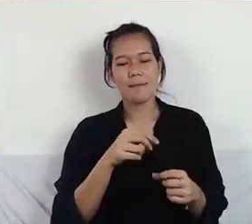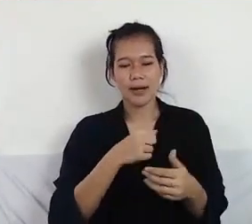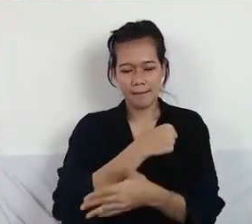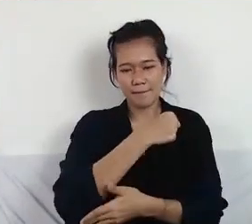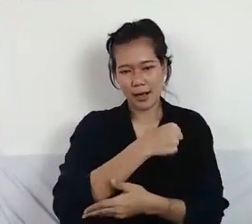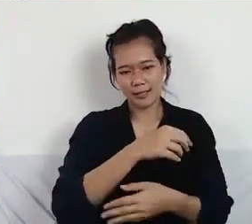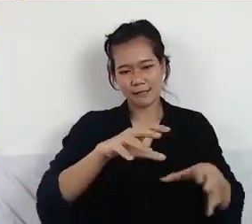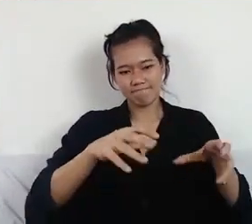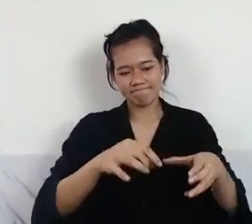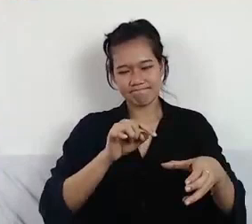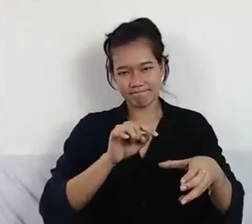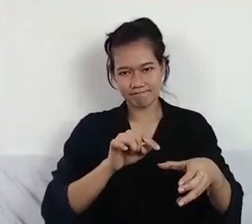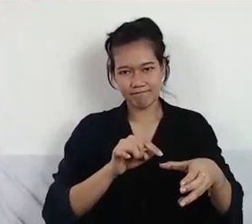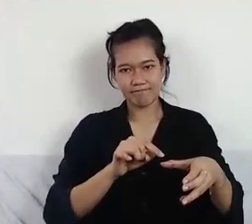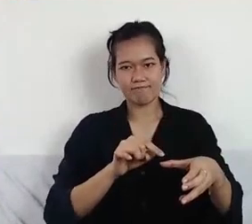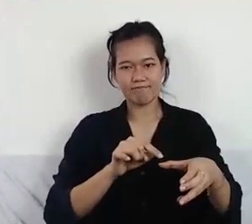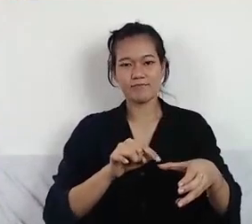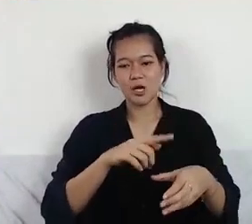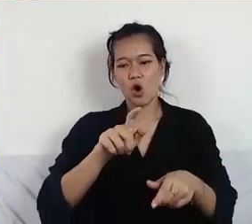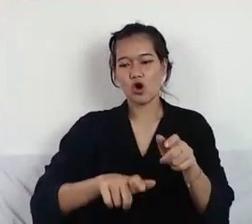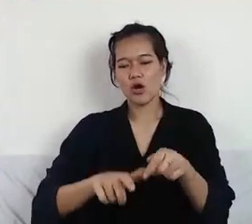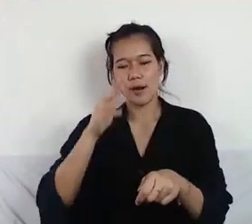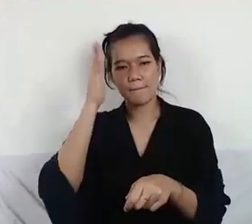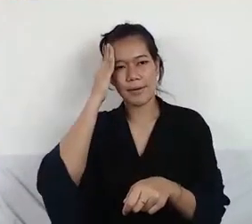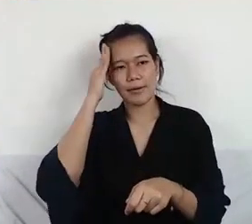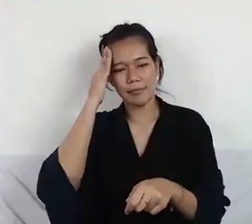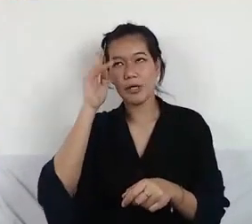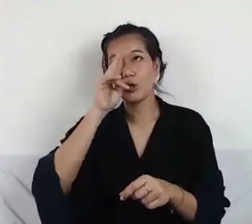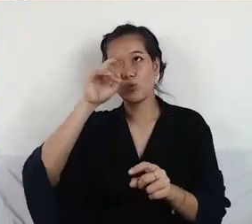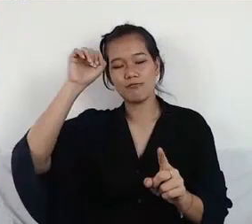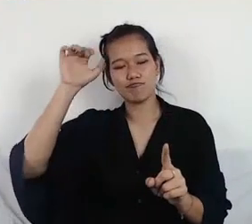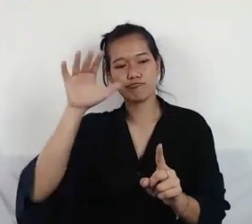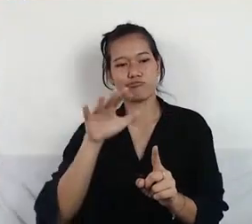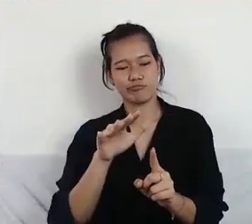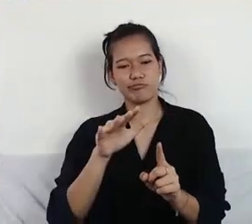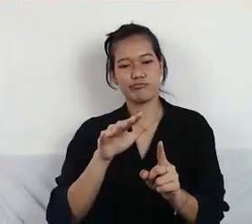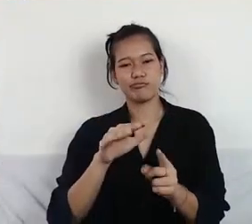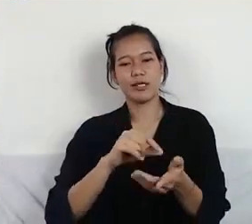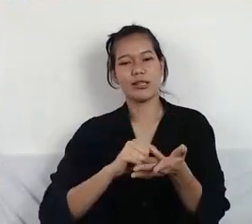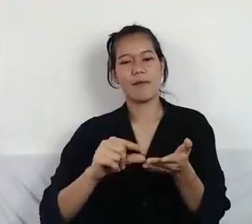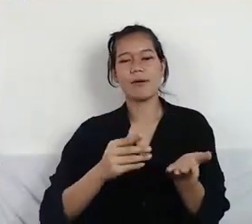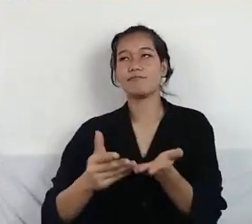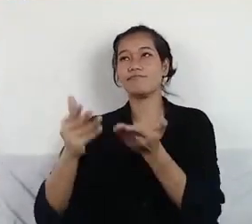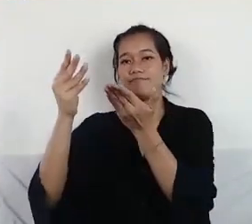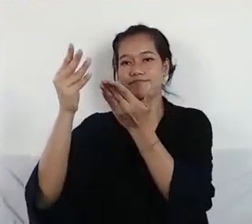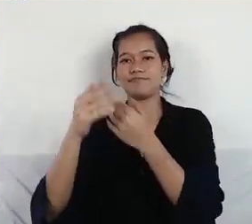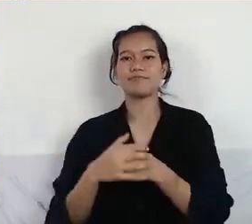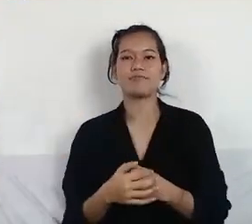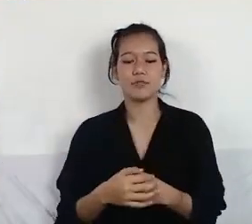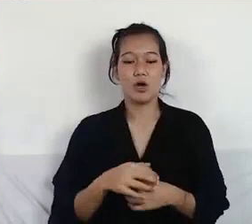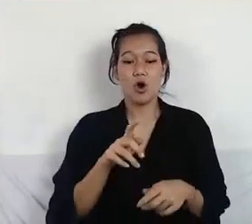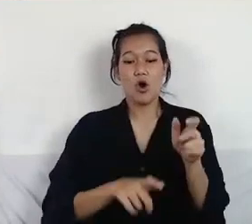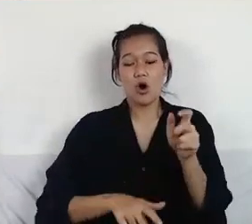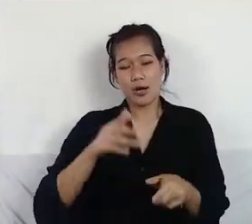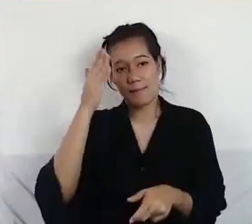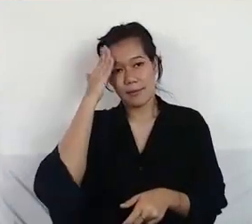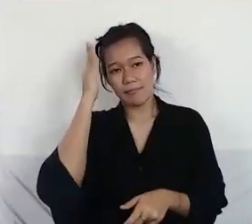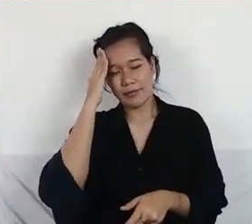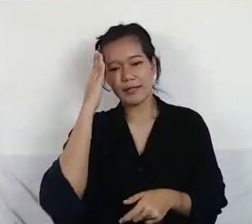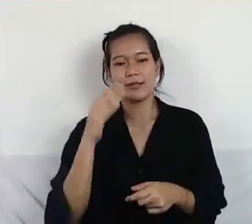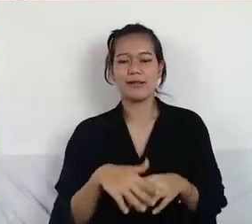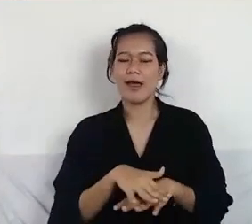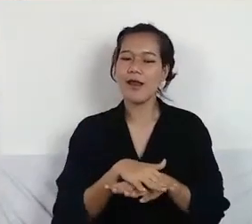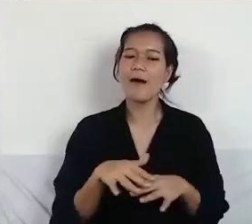Tuhan, melalui para pemimpin kami, nama Tuhan dimuliakan. Melalui para pemimpin kami,